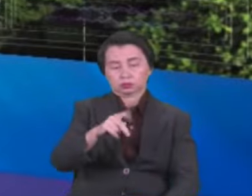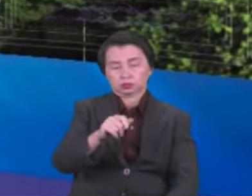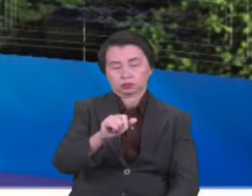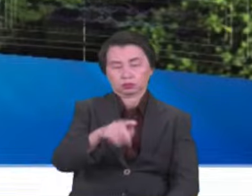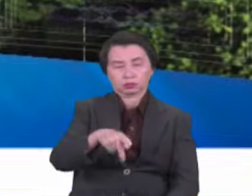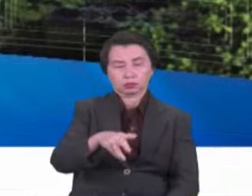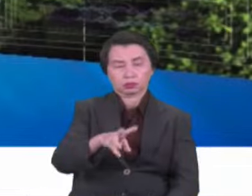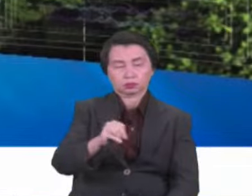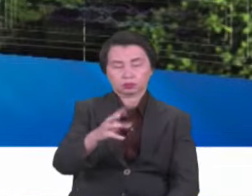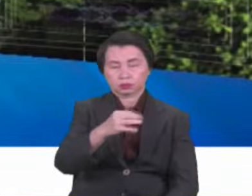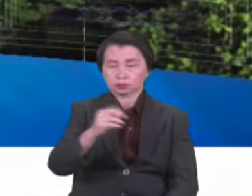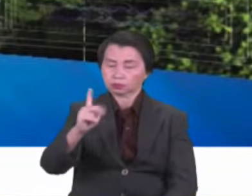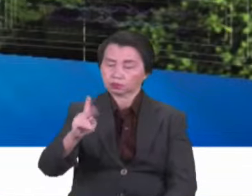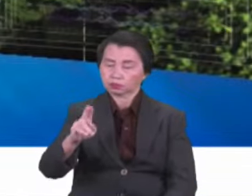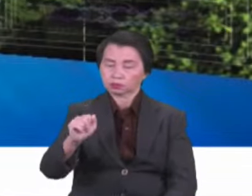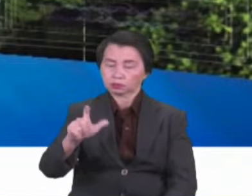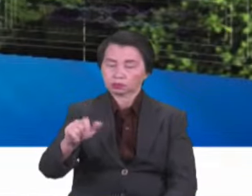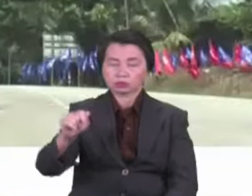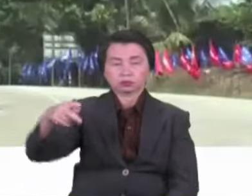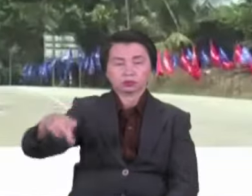pada PRU15.